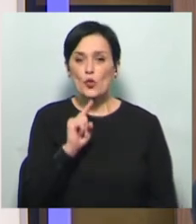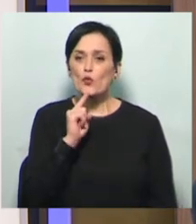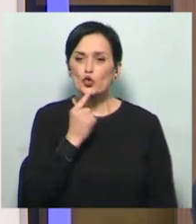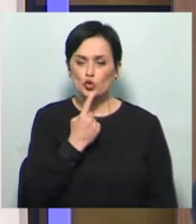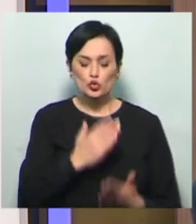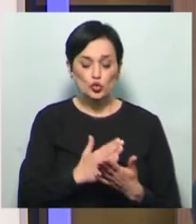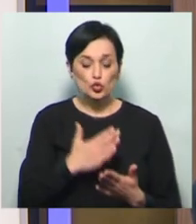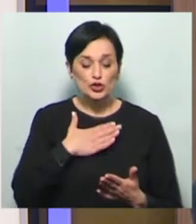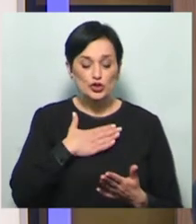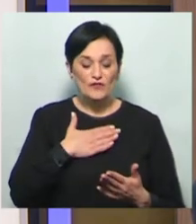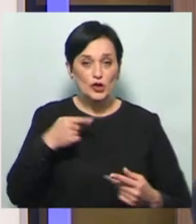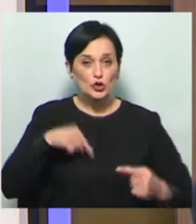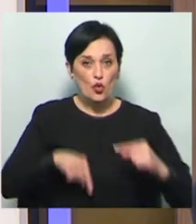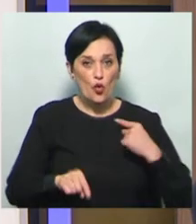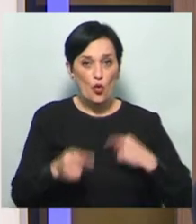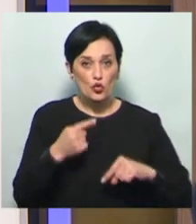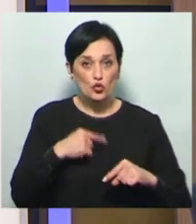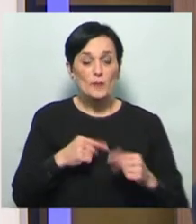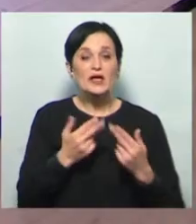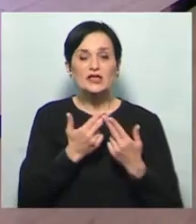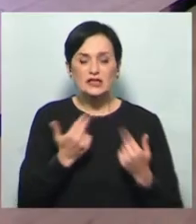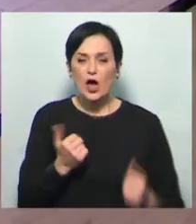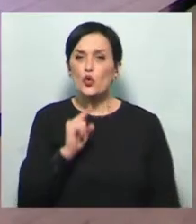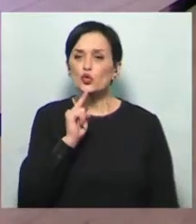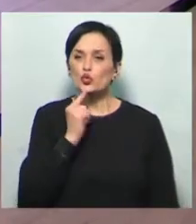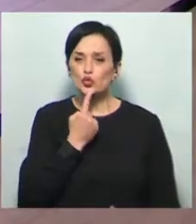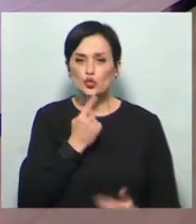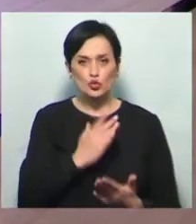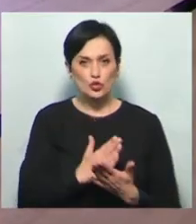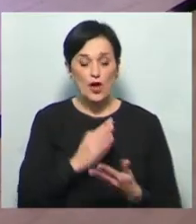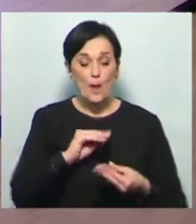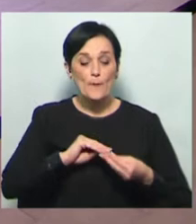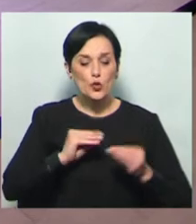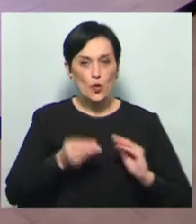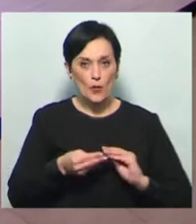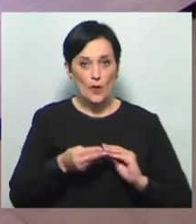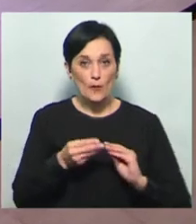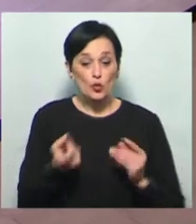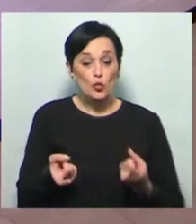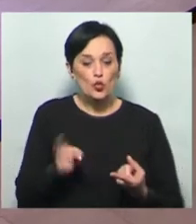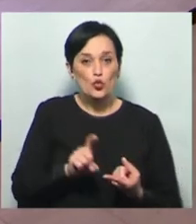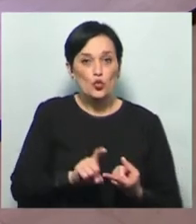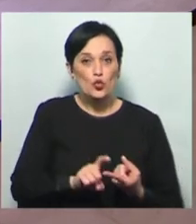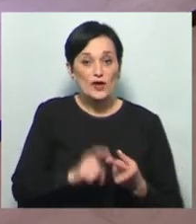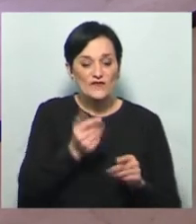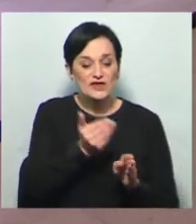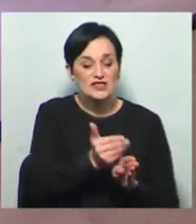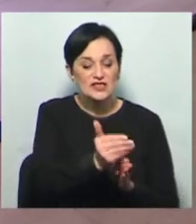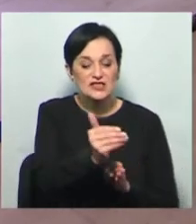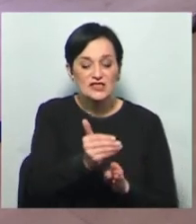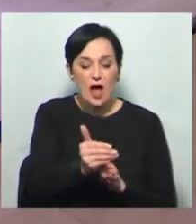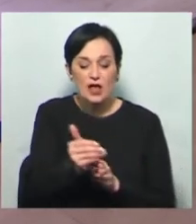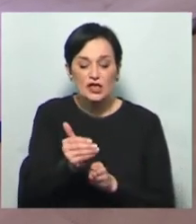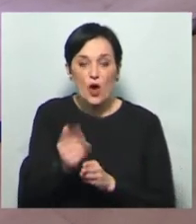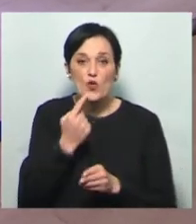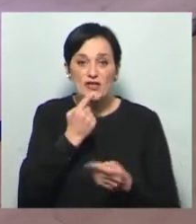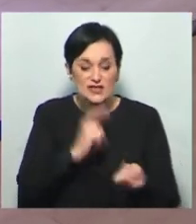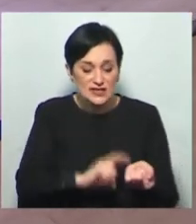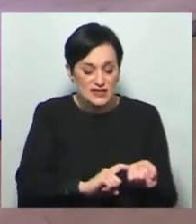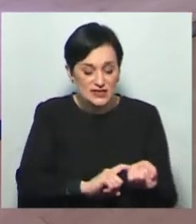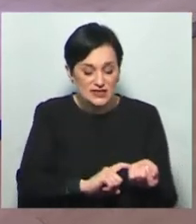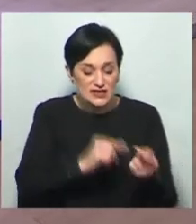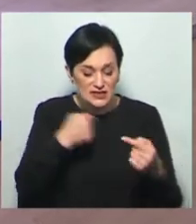რთულია ჩვენი ორგანიზმი და გაცილებით რთულია პრობლემები, რომელიც უკავშირდება ცალკეულ სისხლძარღვებს და